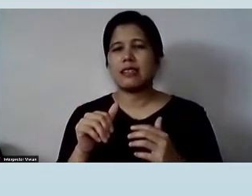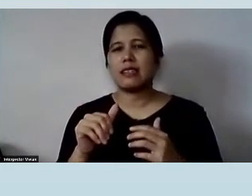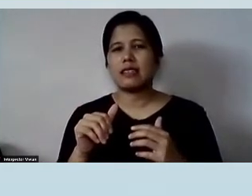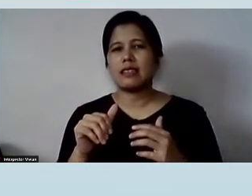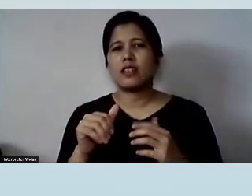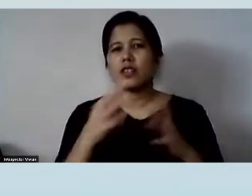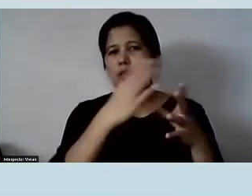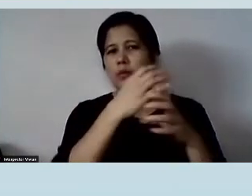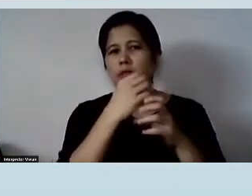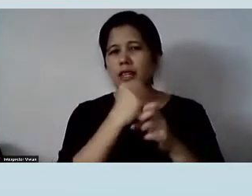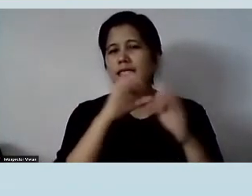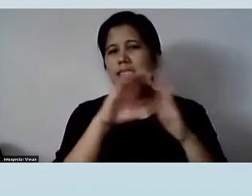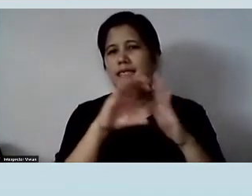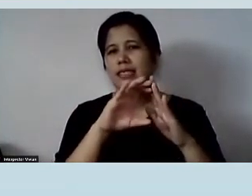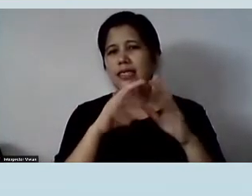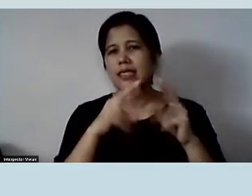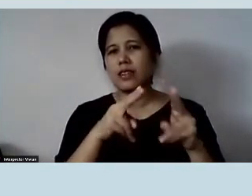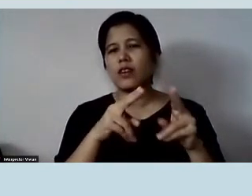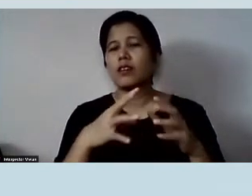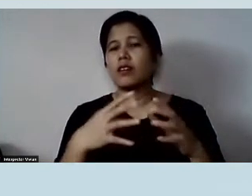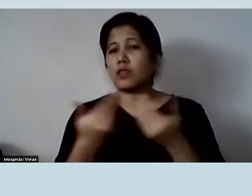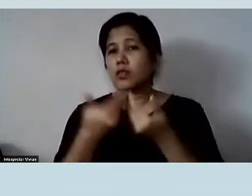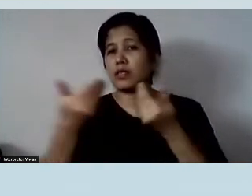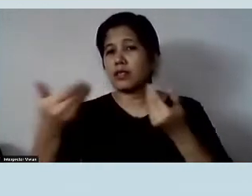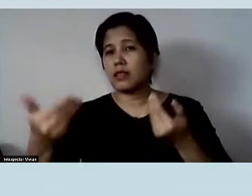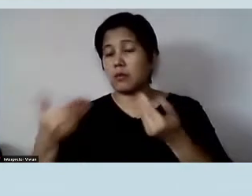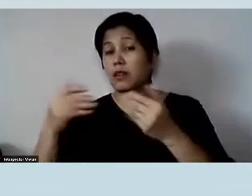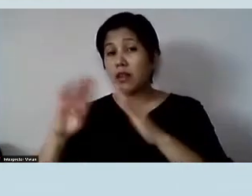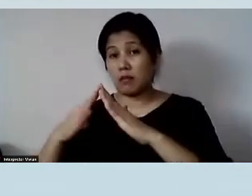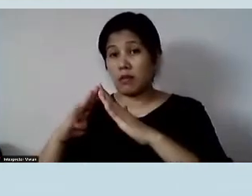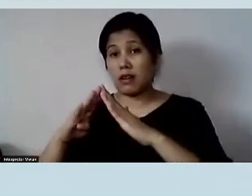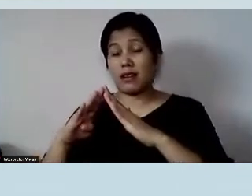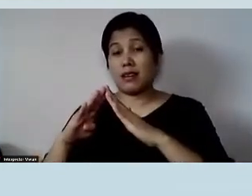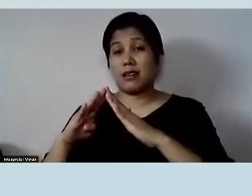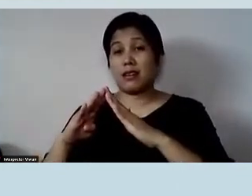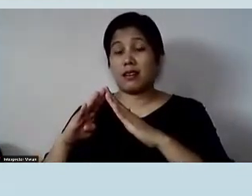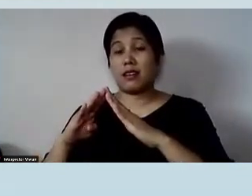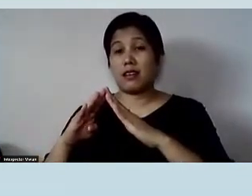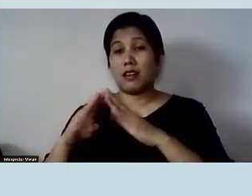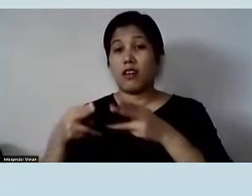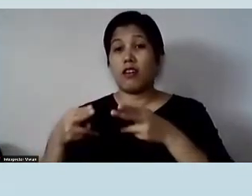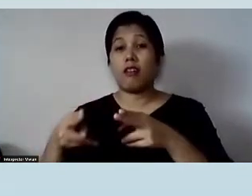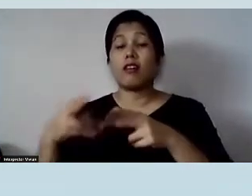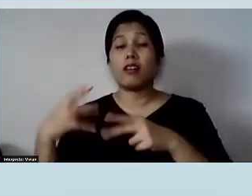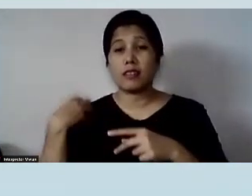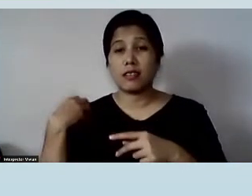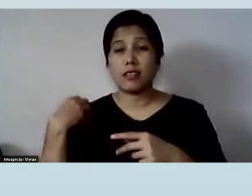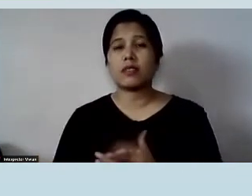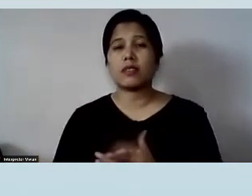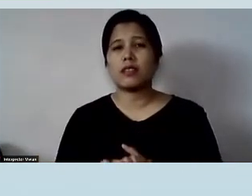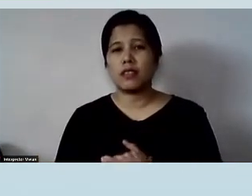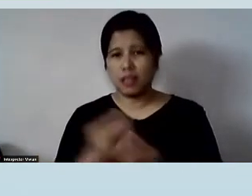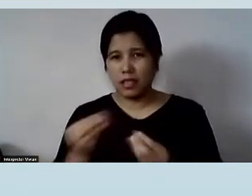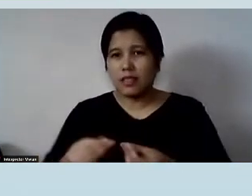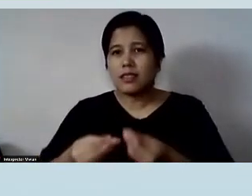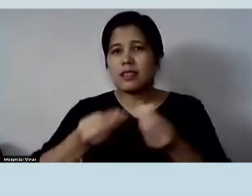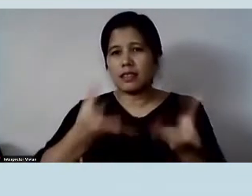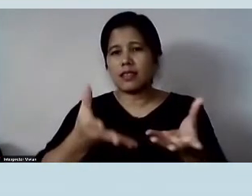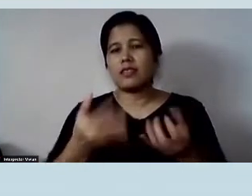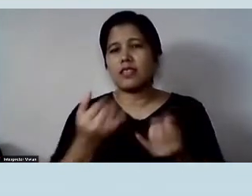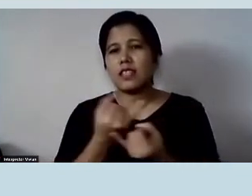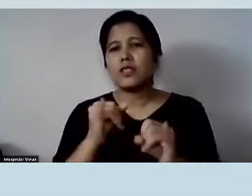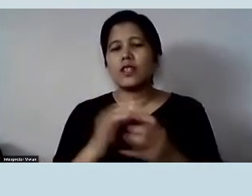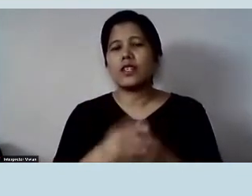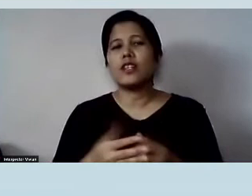pandito yung North Caloocan. Mayroon po sila dyan na barangay na nag-i-issue na din sila ng PWD